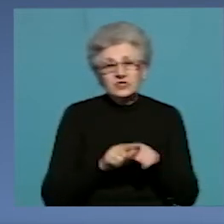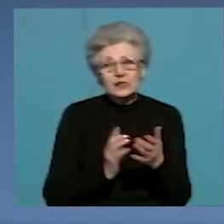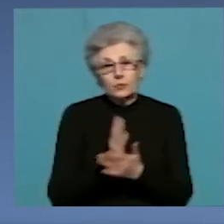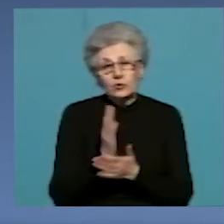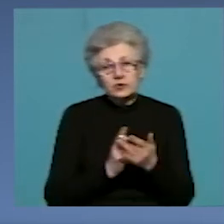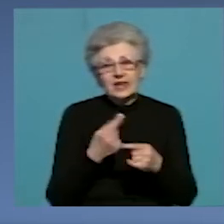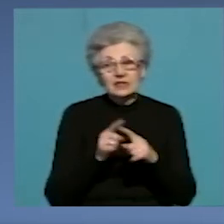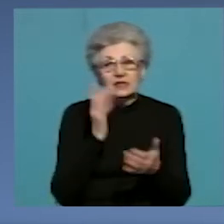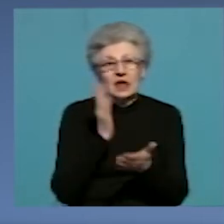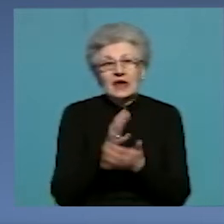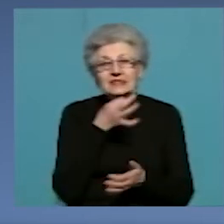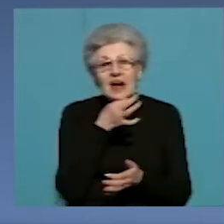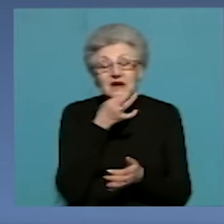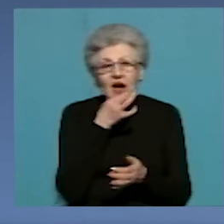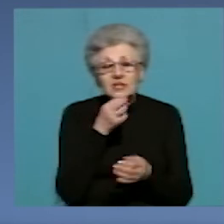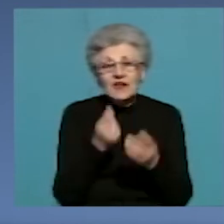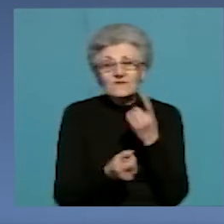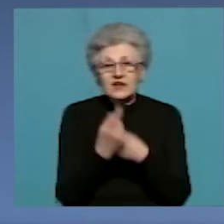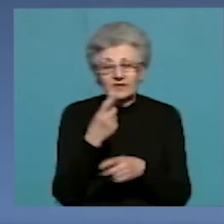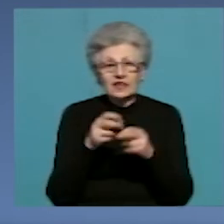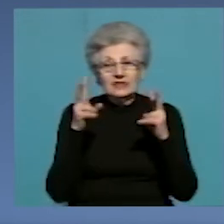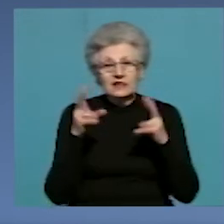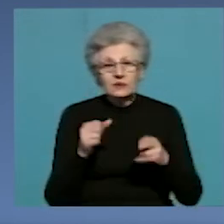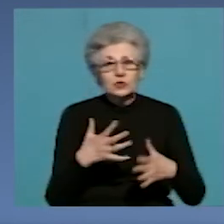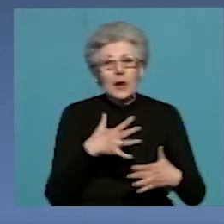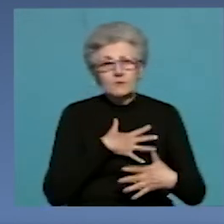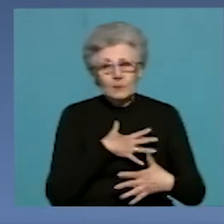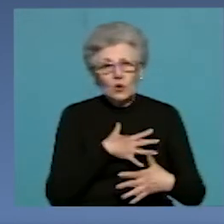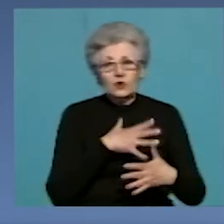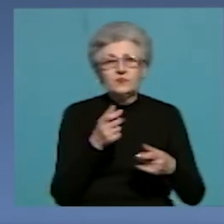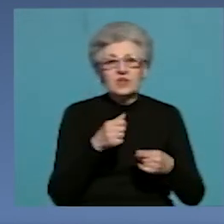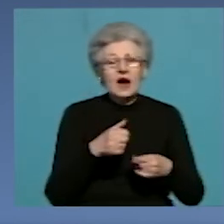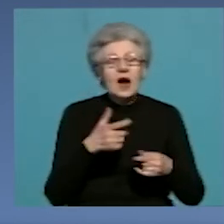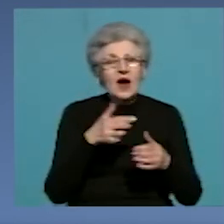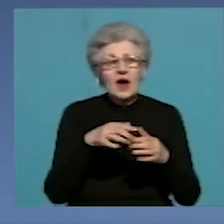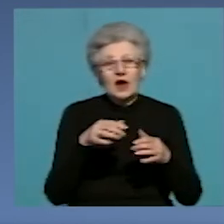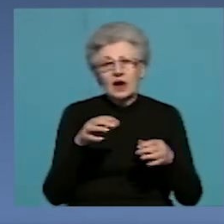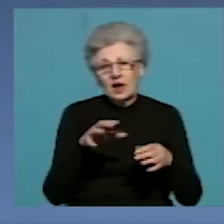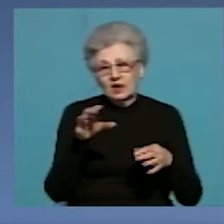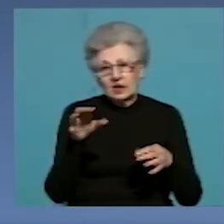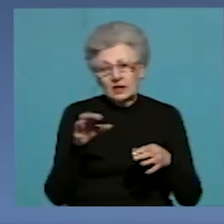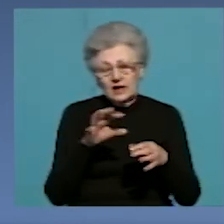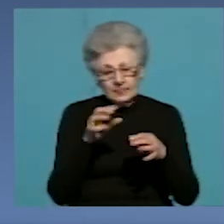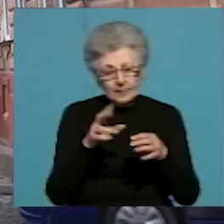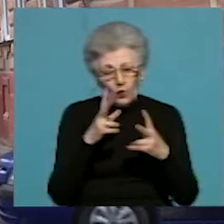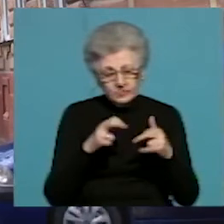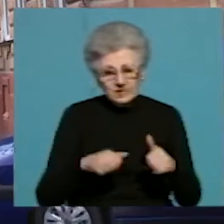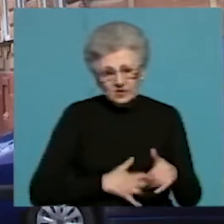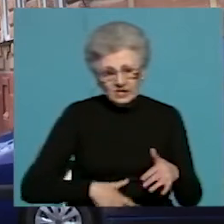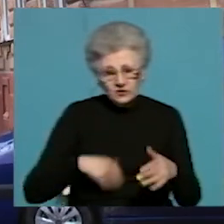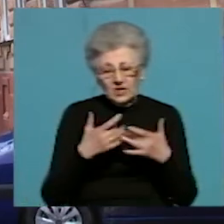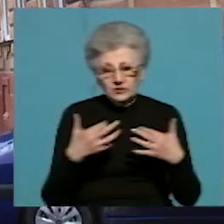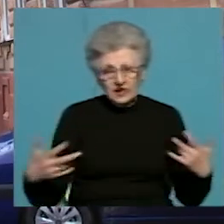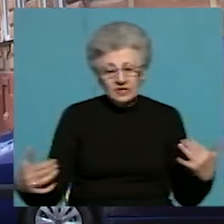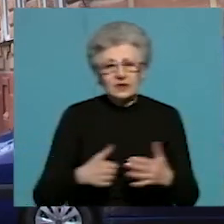діагностику онкологічних хвороб, там мамографія, гастроскопія, колоноскопія там і решта ендоскопічних досліджень. Всього